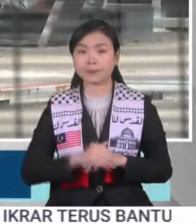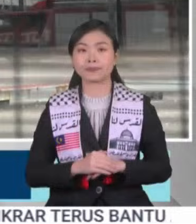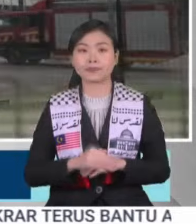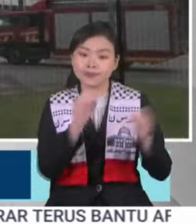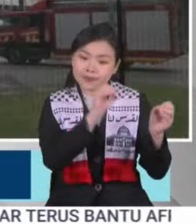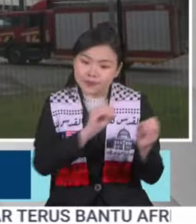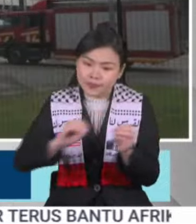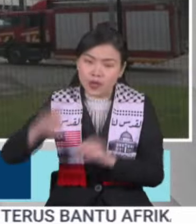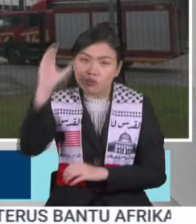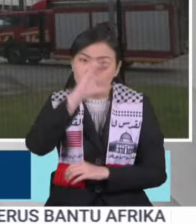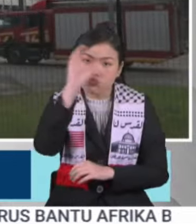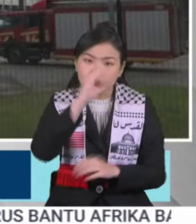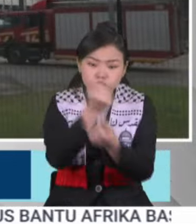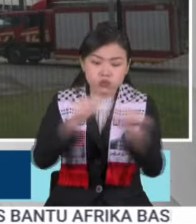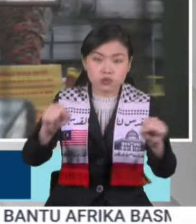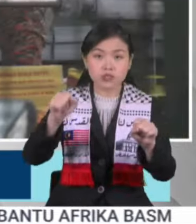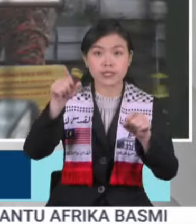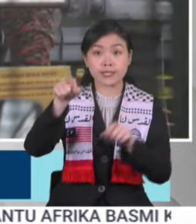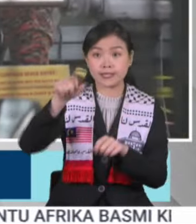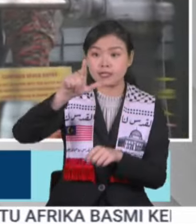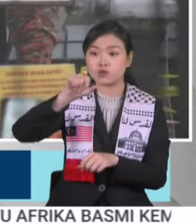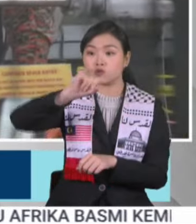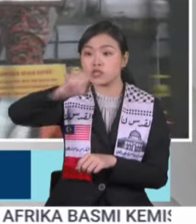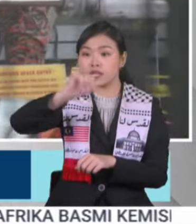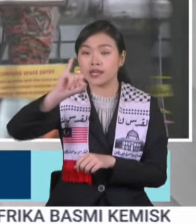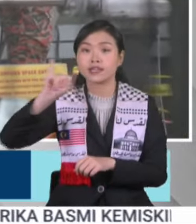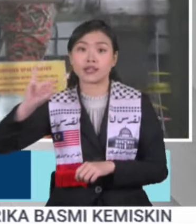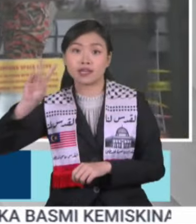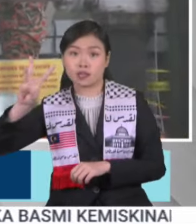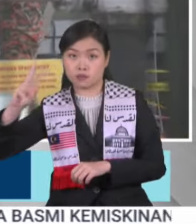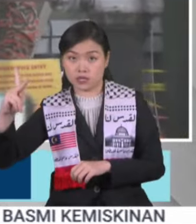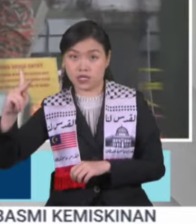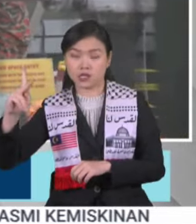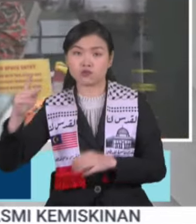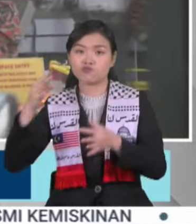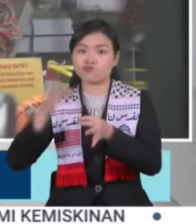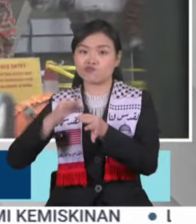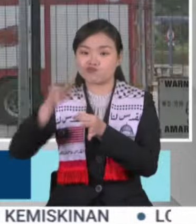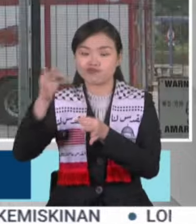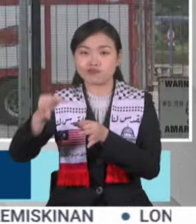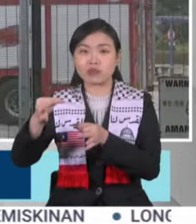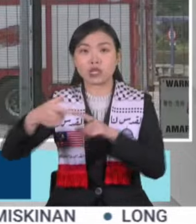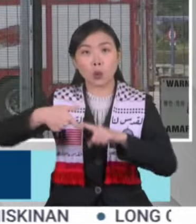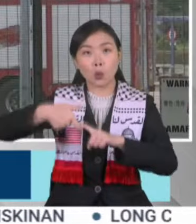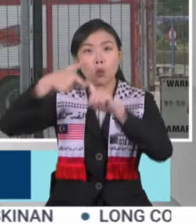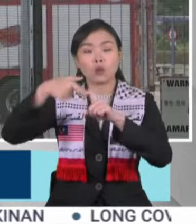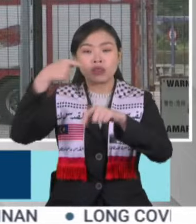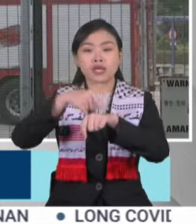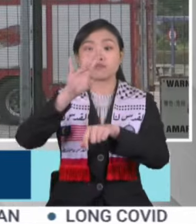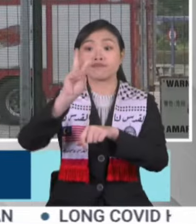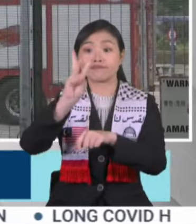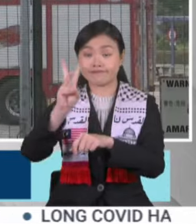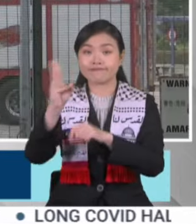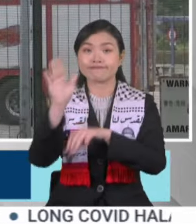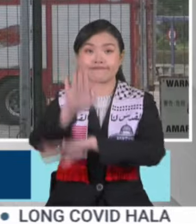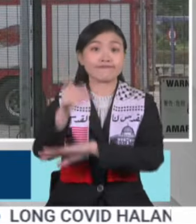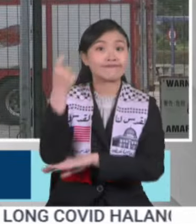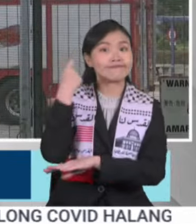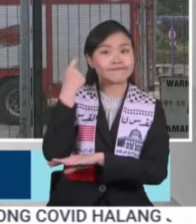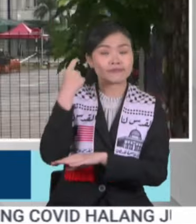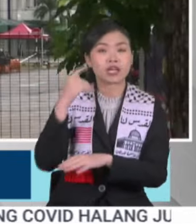Sementara itu, operasi mencari dan menyelamat di loji IWK Pantai Dalam ditangguhkan pada pukul 6 petang tadi dan akan disambung kembali